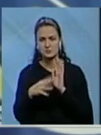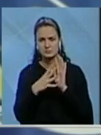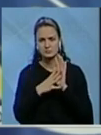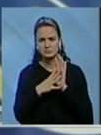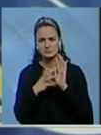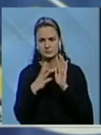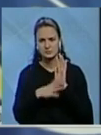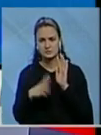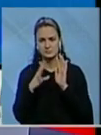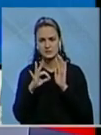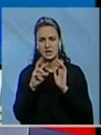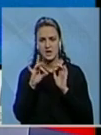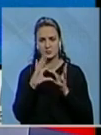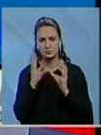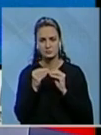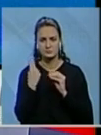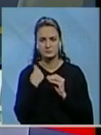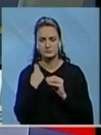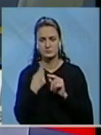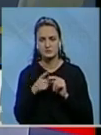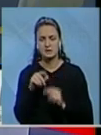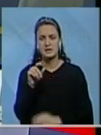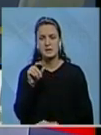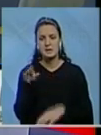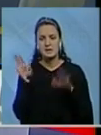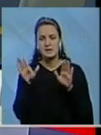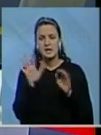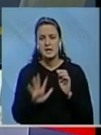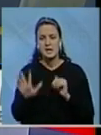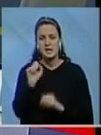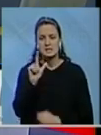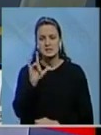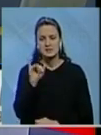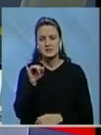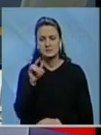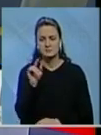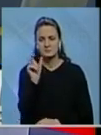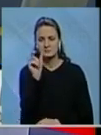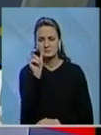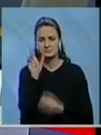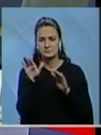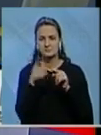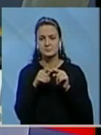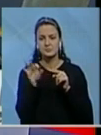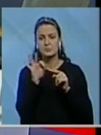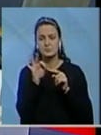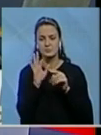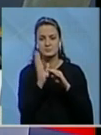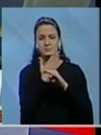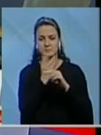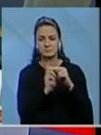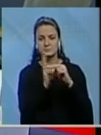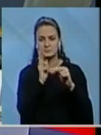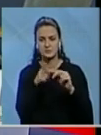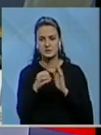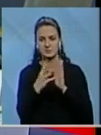56.993 ლარი შეადგინა. აზიური ფაროსანას წინააღმდეგ ახალი ღონისძიებების გატარება იანვრის ბოლოდან დაიწყება. 2019 წლის